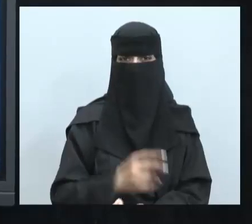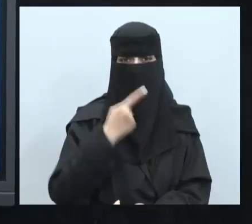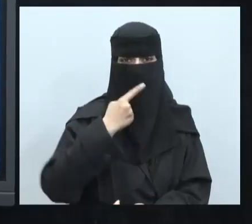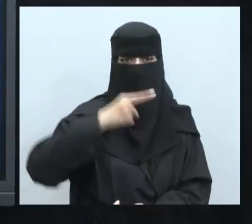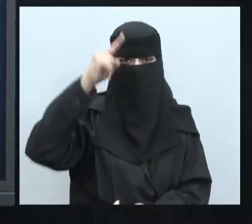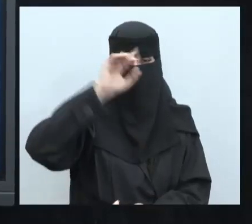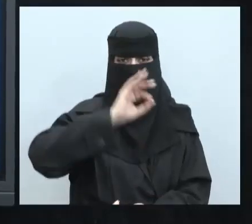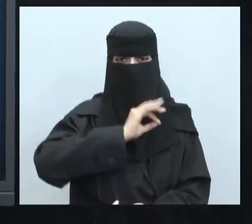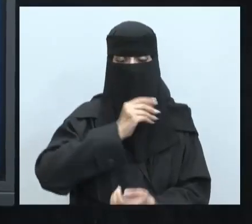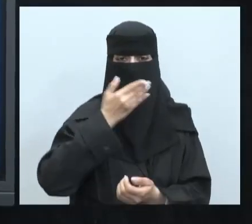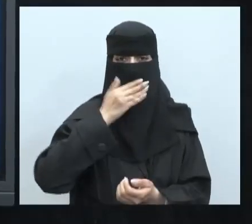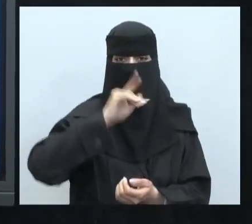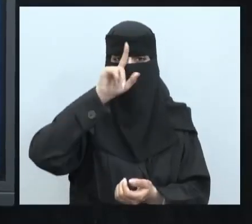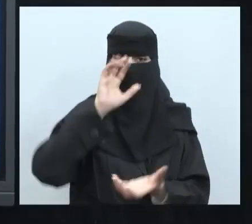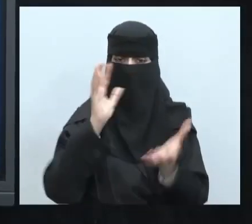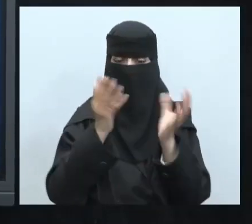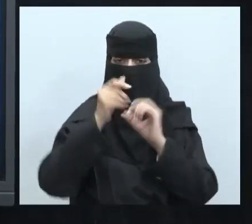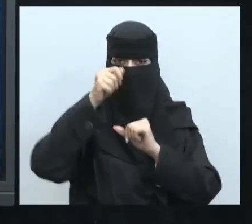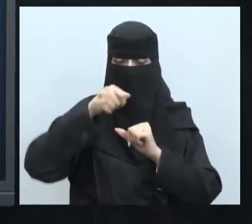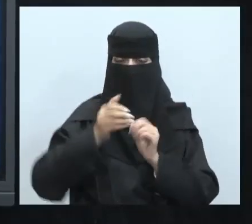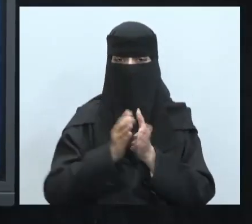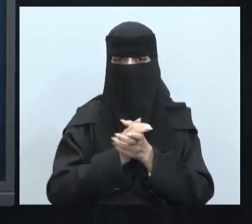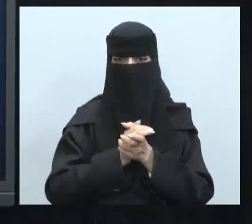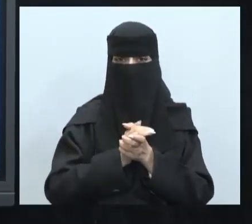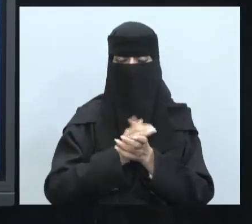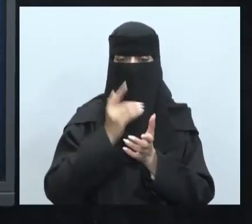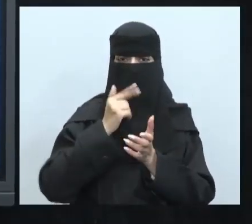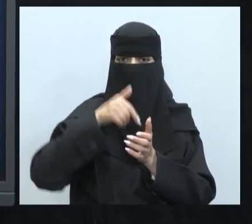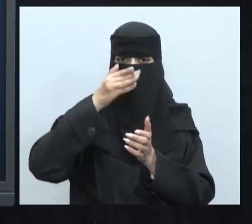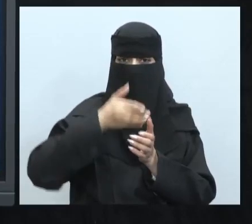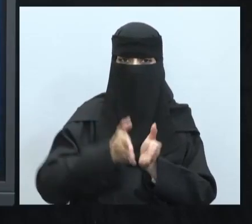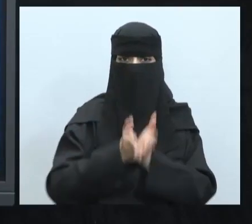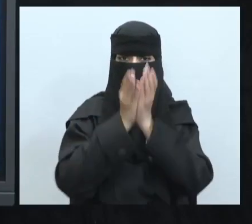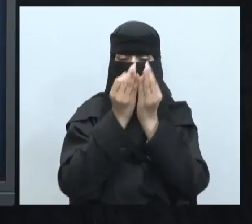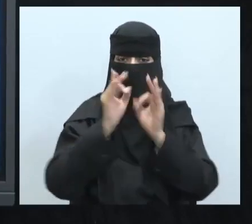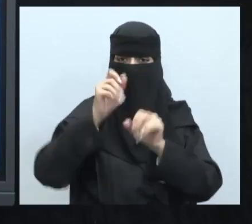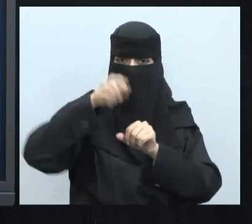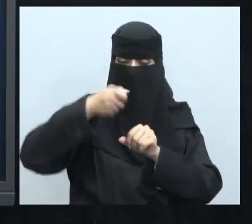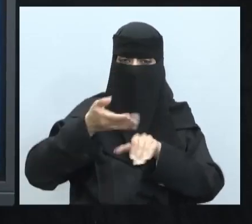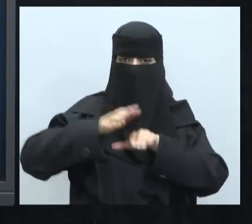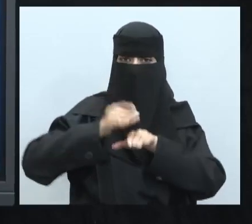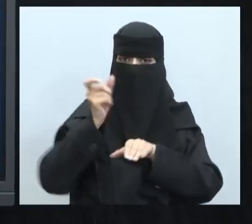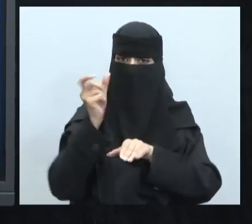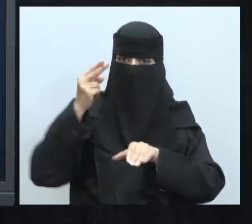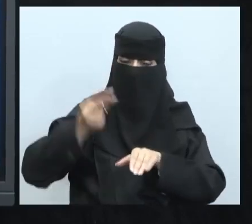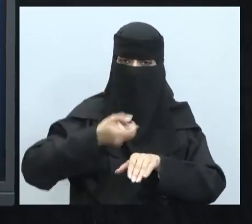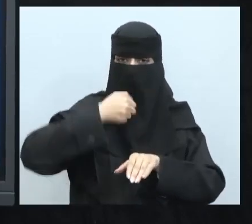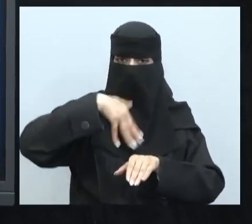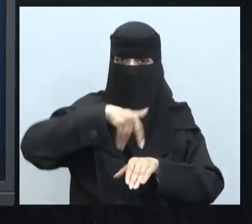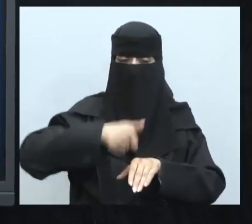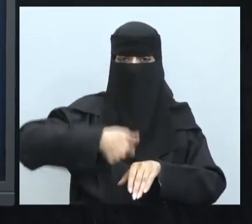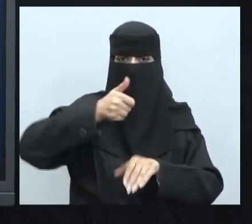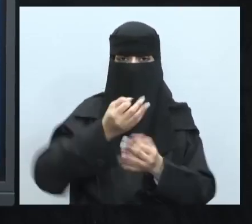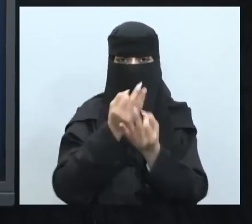بسم الله الرحمن الرحيم الحمد لله رب العالمين والصلاه والسلام على سيدنا ونبينا محمد عليه افضل